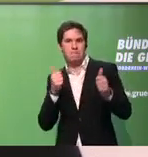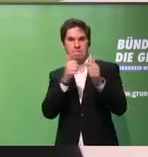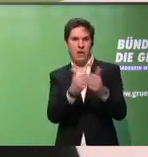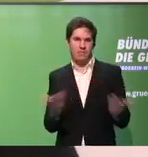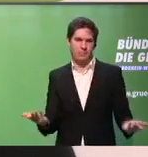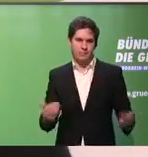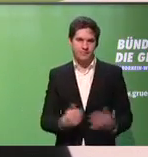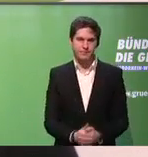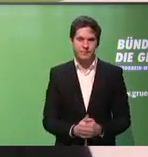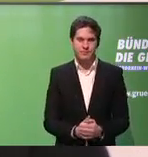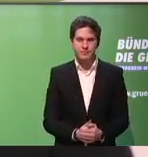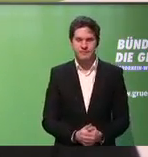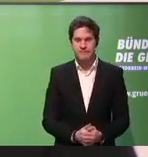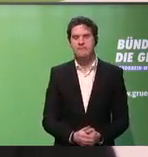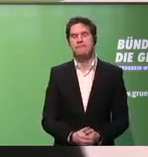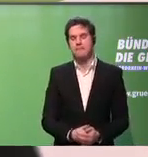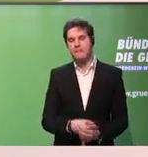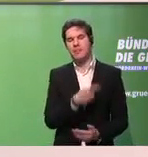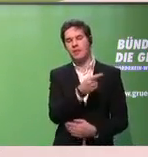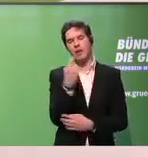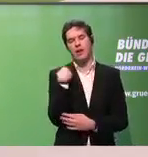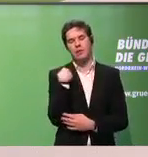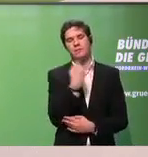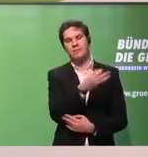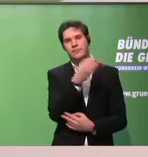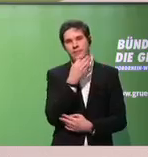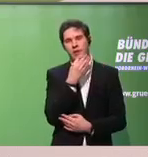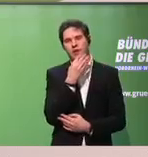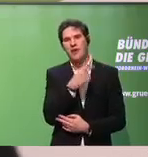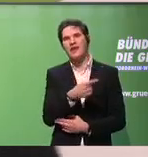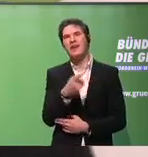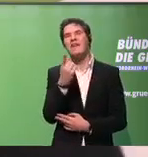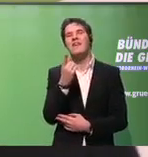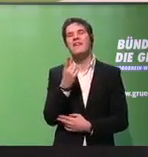die Finanzcasino. Ich glaube, dass Sven wäre viel besser als ich,